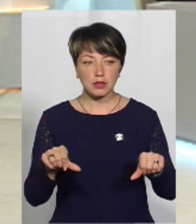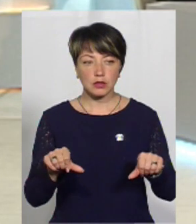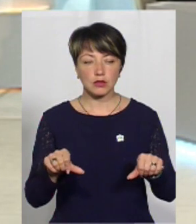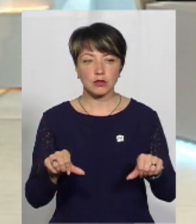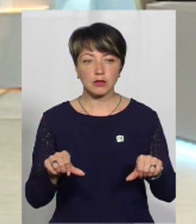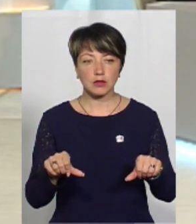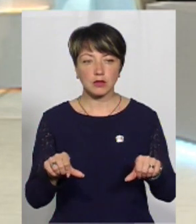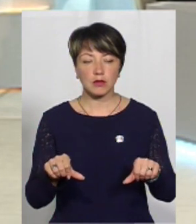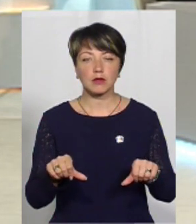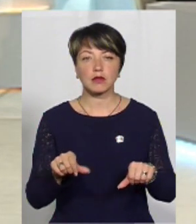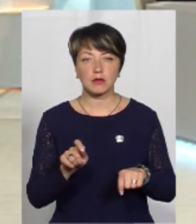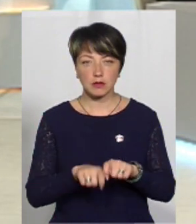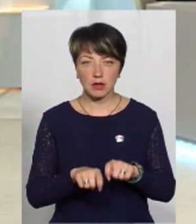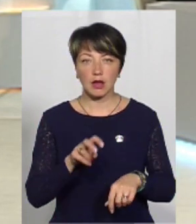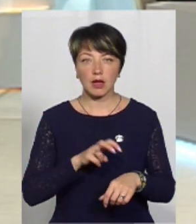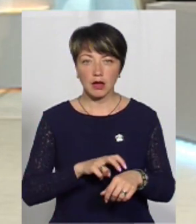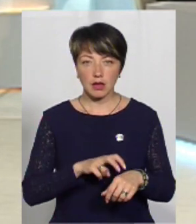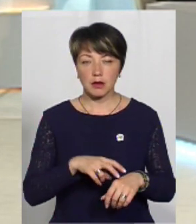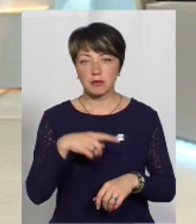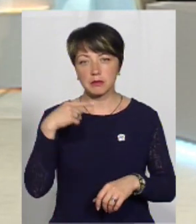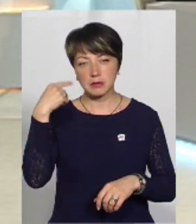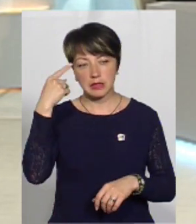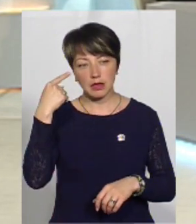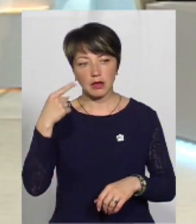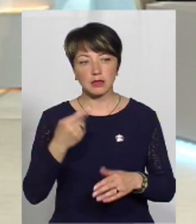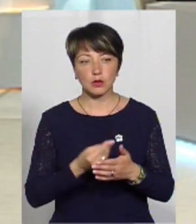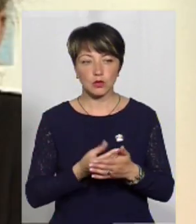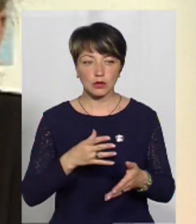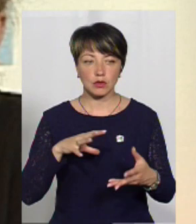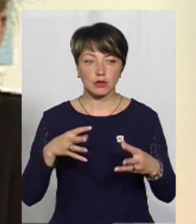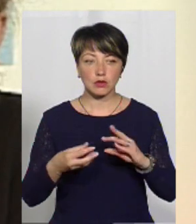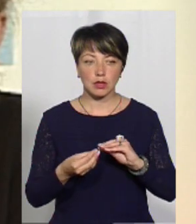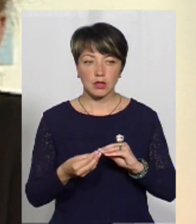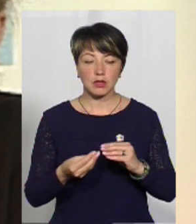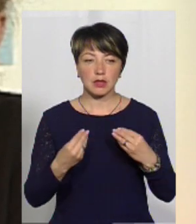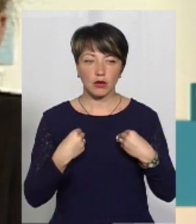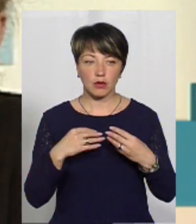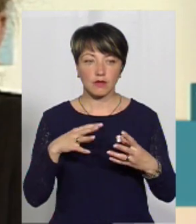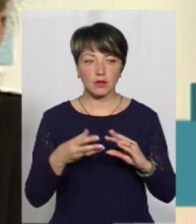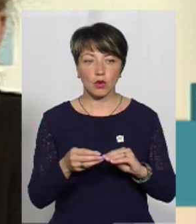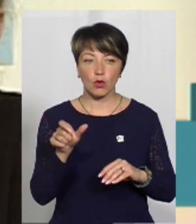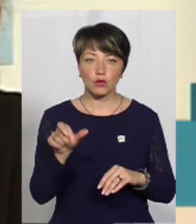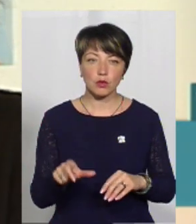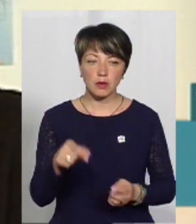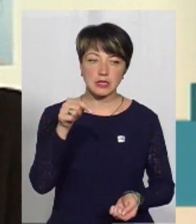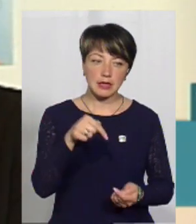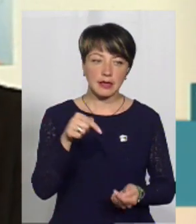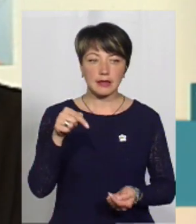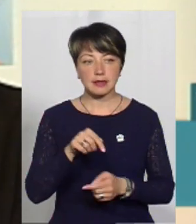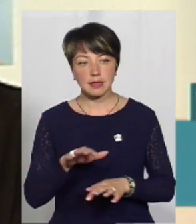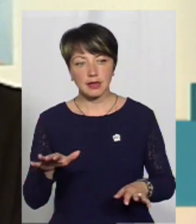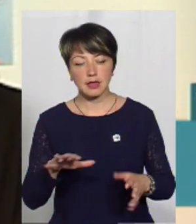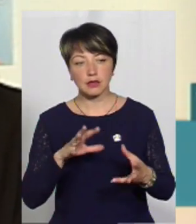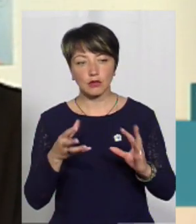медичного забезпечення дійсно вони проходять, і лікарі, фахівці, психіатри, вони оцінюють результати, і вони нам дають висновки, особа схильна, не схильна, і в кінці